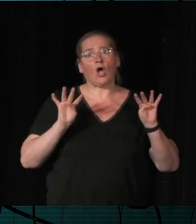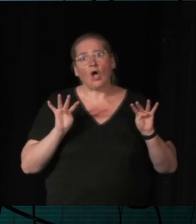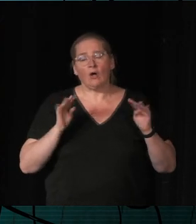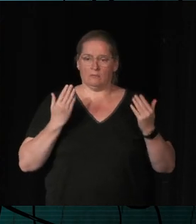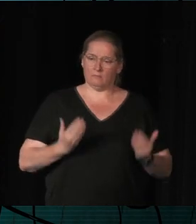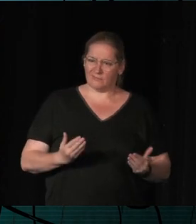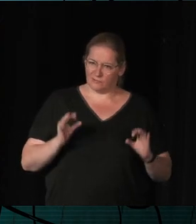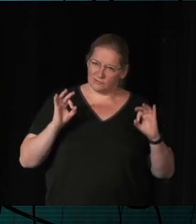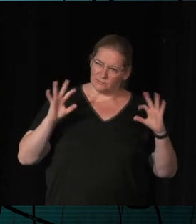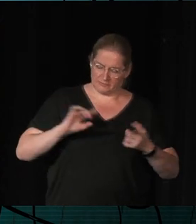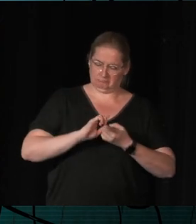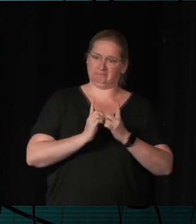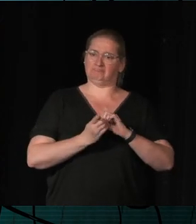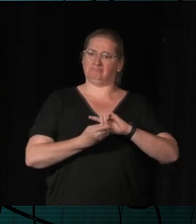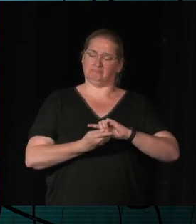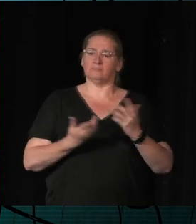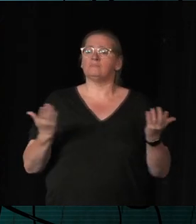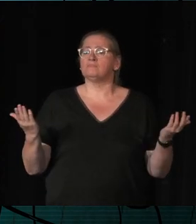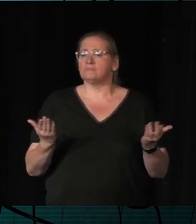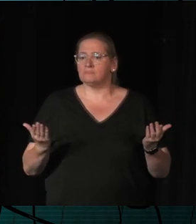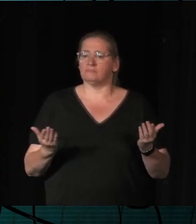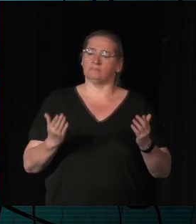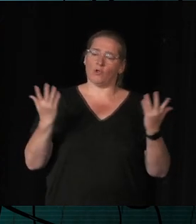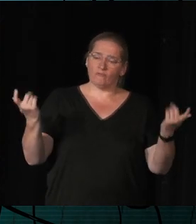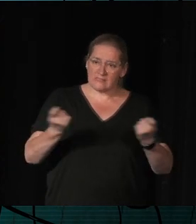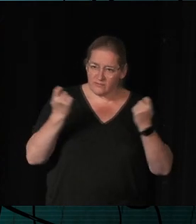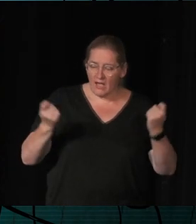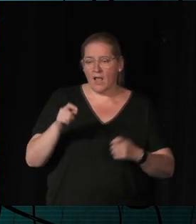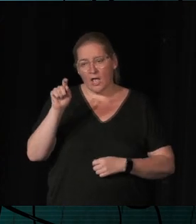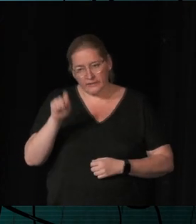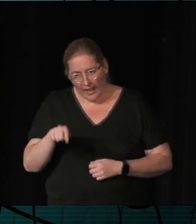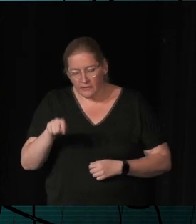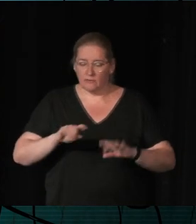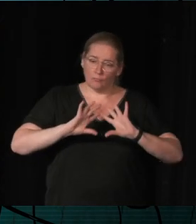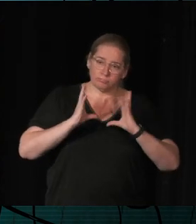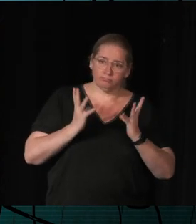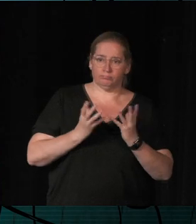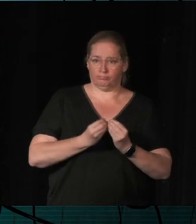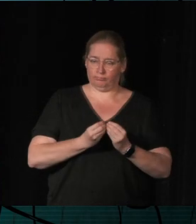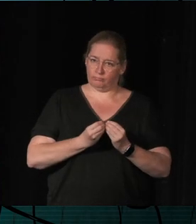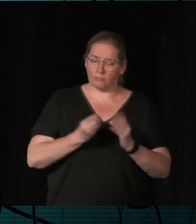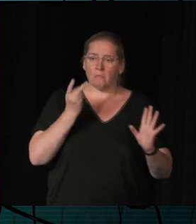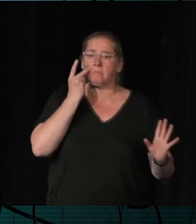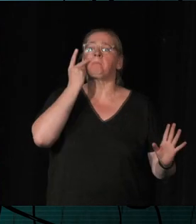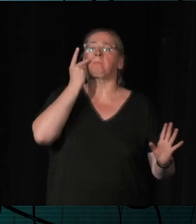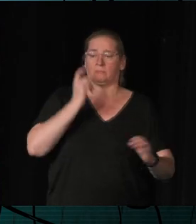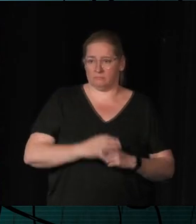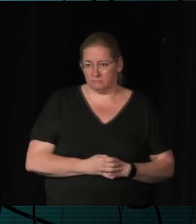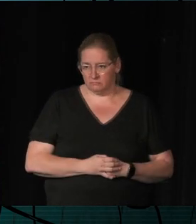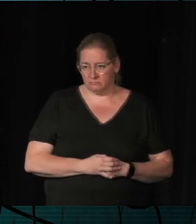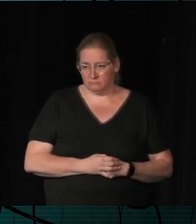aujourd'hui c'est le 7e mars, c'est le festival de Cannes, etc. Le jeu vidéo, ça fait 40 ans qu'on est là depuis Pong à peu près, un peu